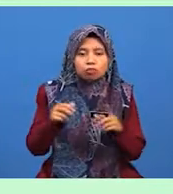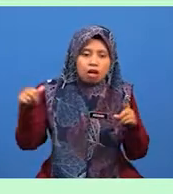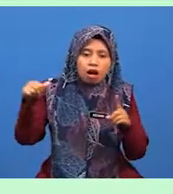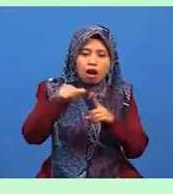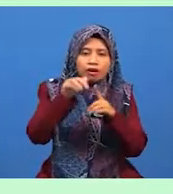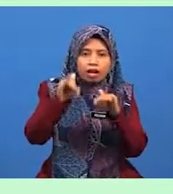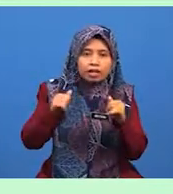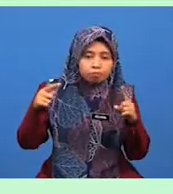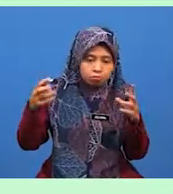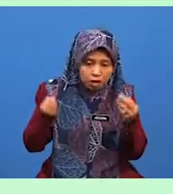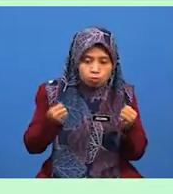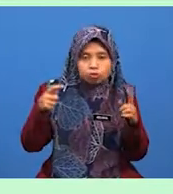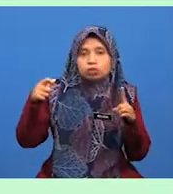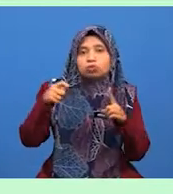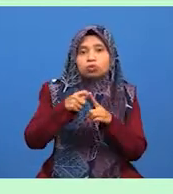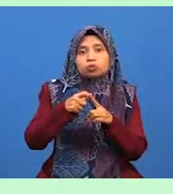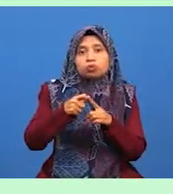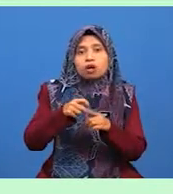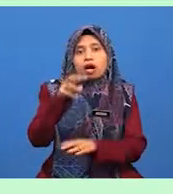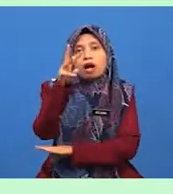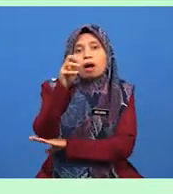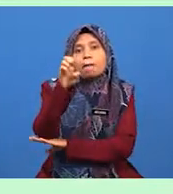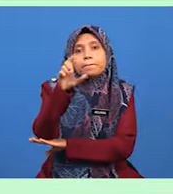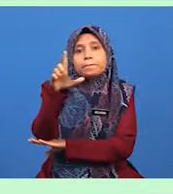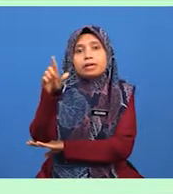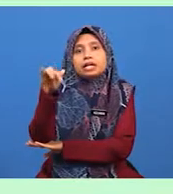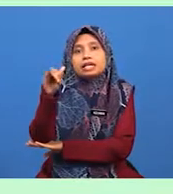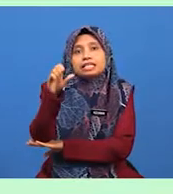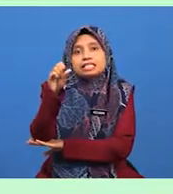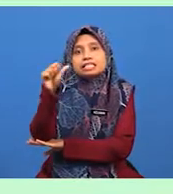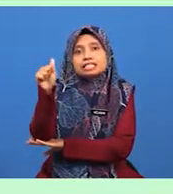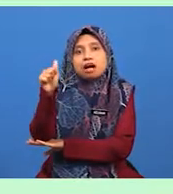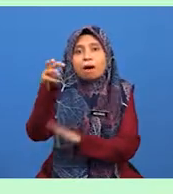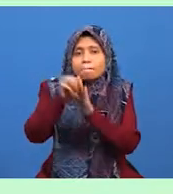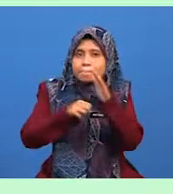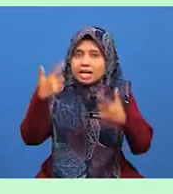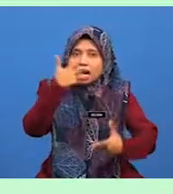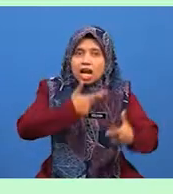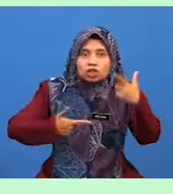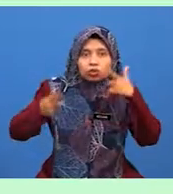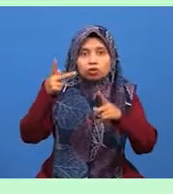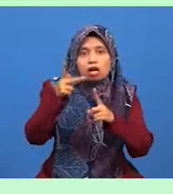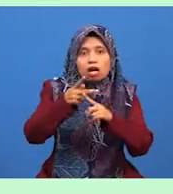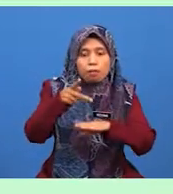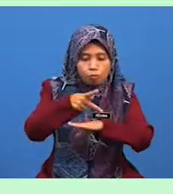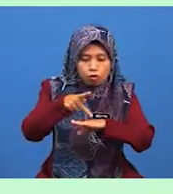yang dituju. Melissa melancong ke Pulau Langkawi.